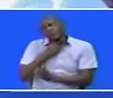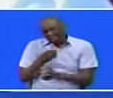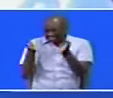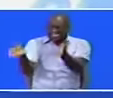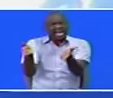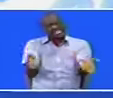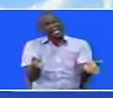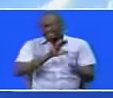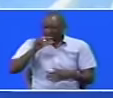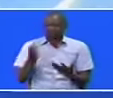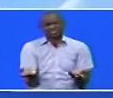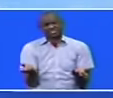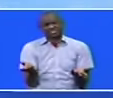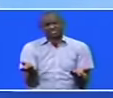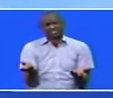hapa